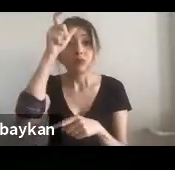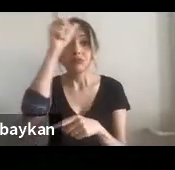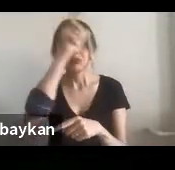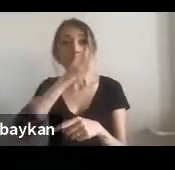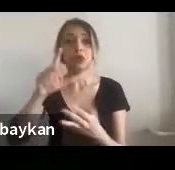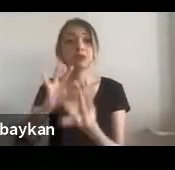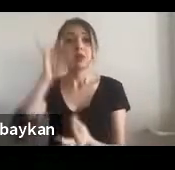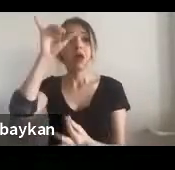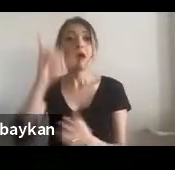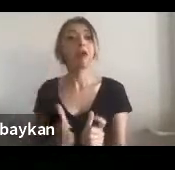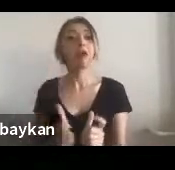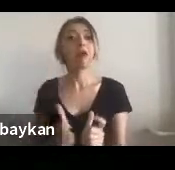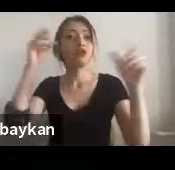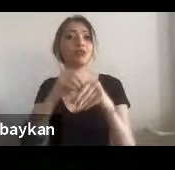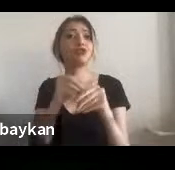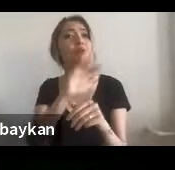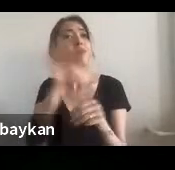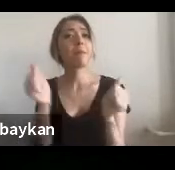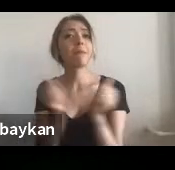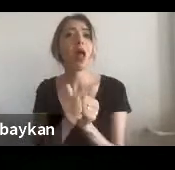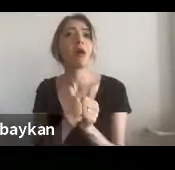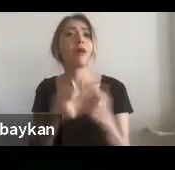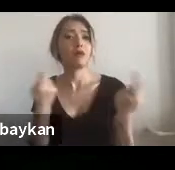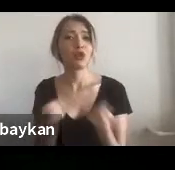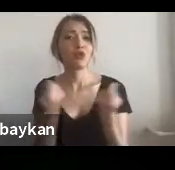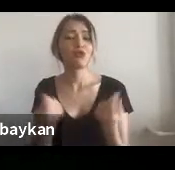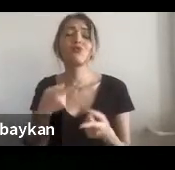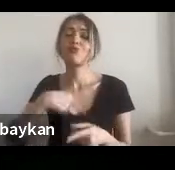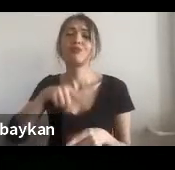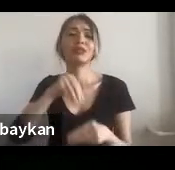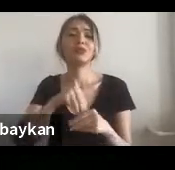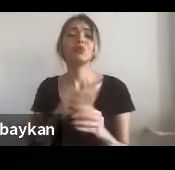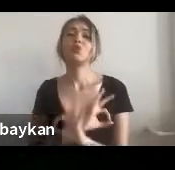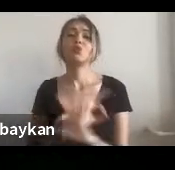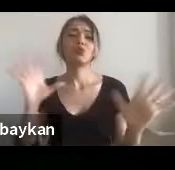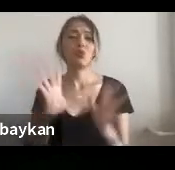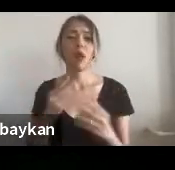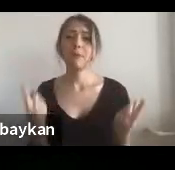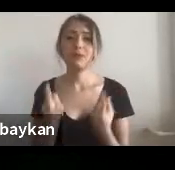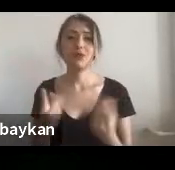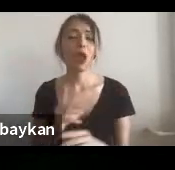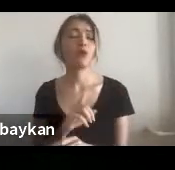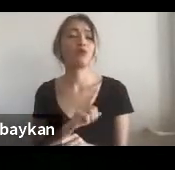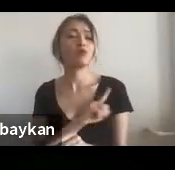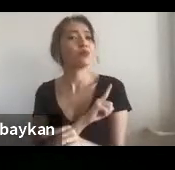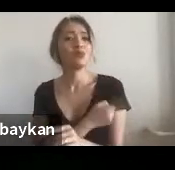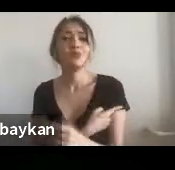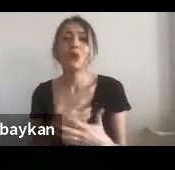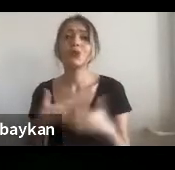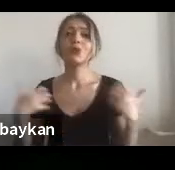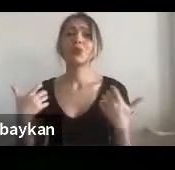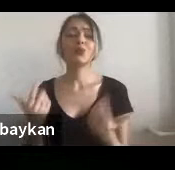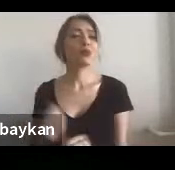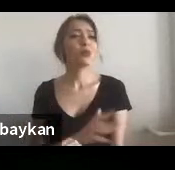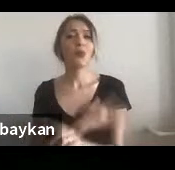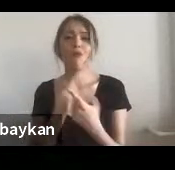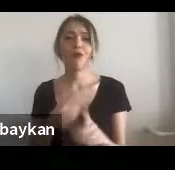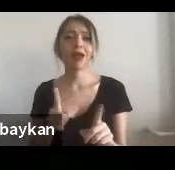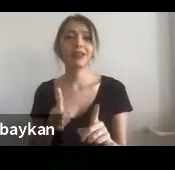katkı vermekten mutluluk ve gurur duyuyoruz. Şimdi aslında tabii uzatmadan seminere